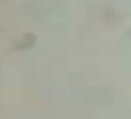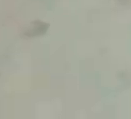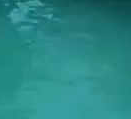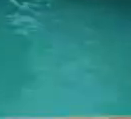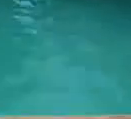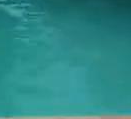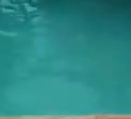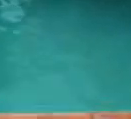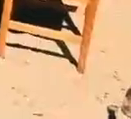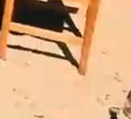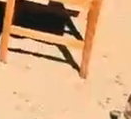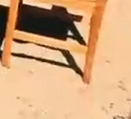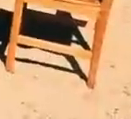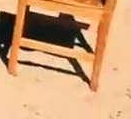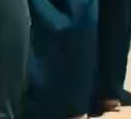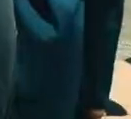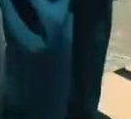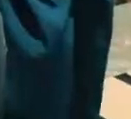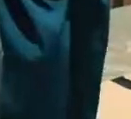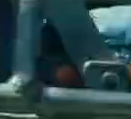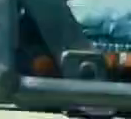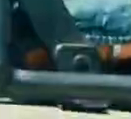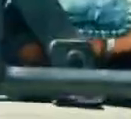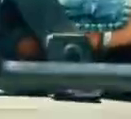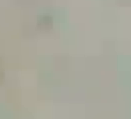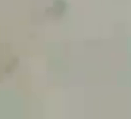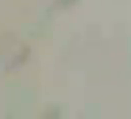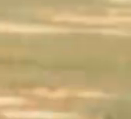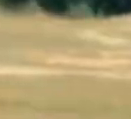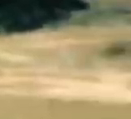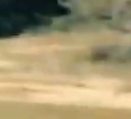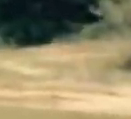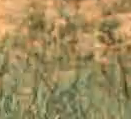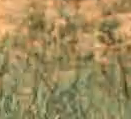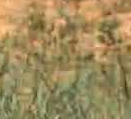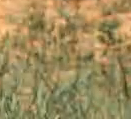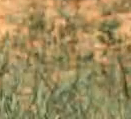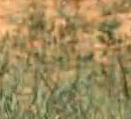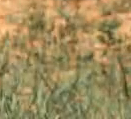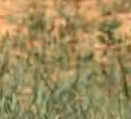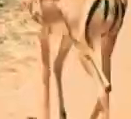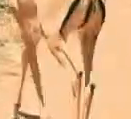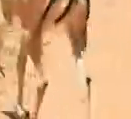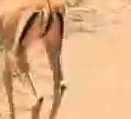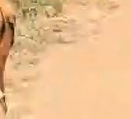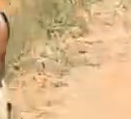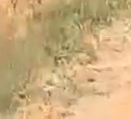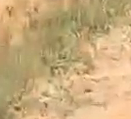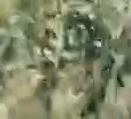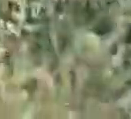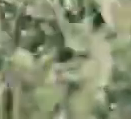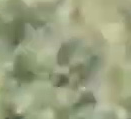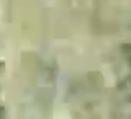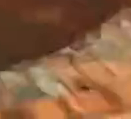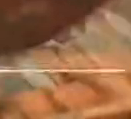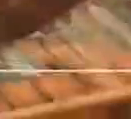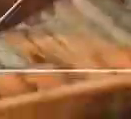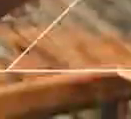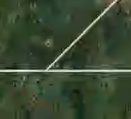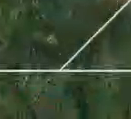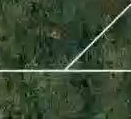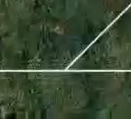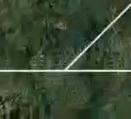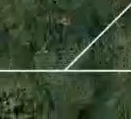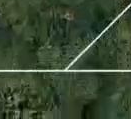Board Games, Swimming, Bird Watching, Fishing, Picnic, Guided Biking, Village and Masai Boma. Kwa mawasiliano zaidi piga simu